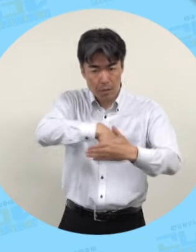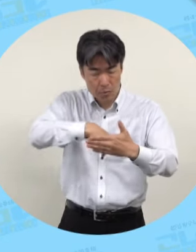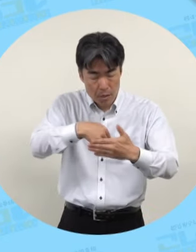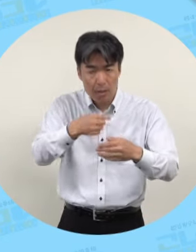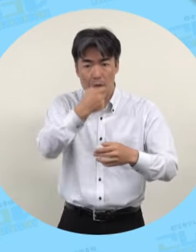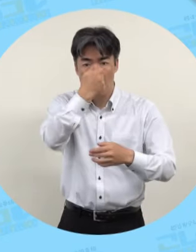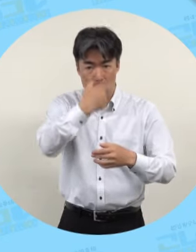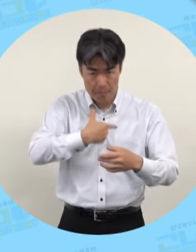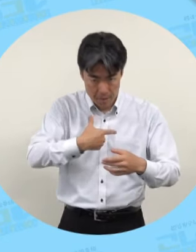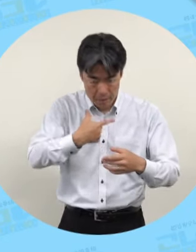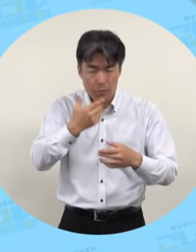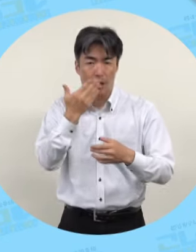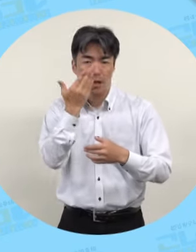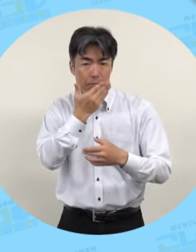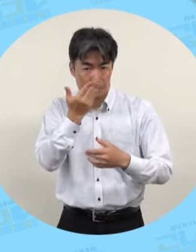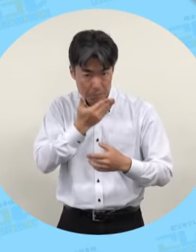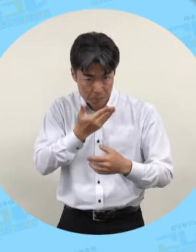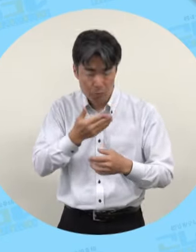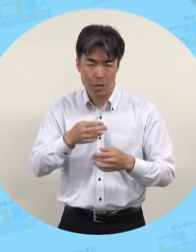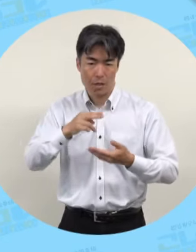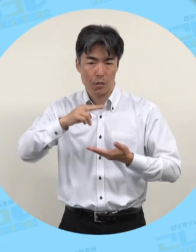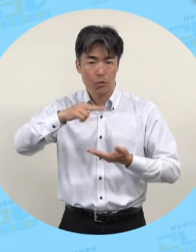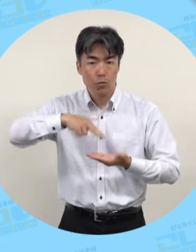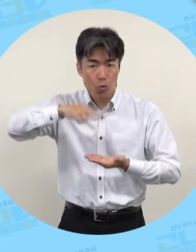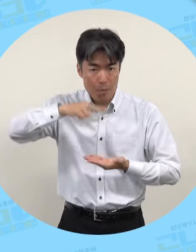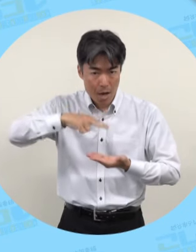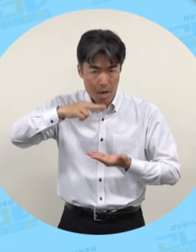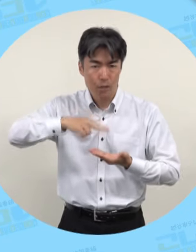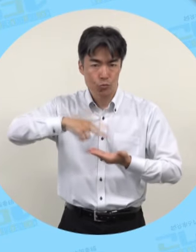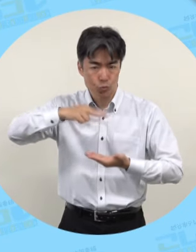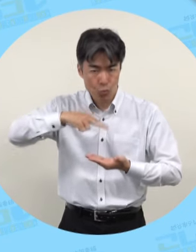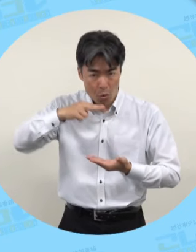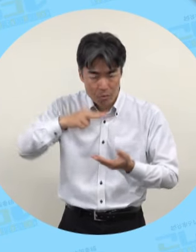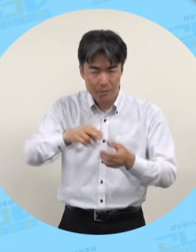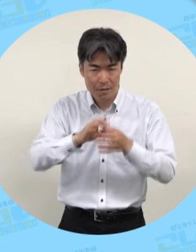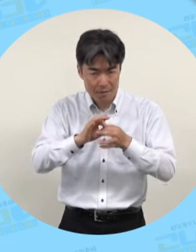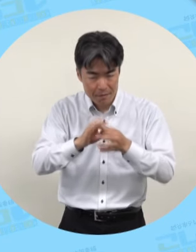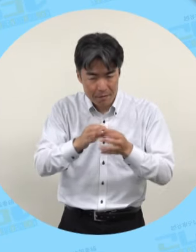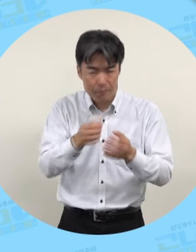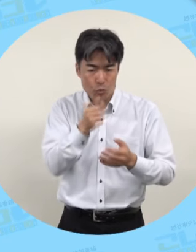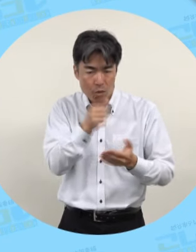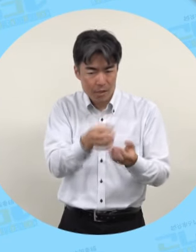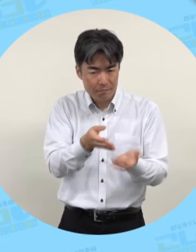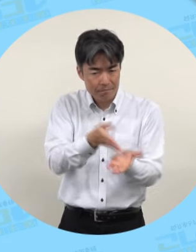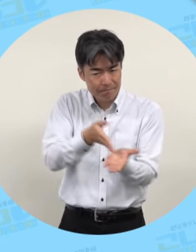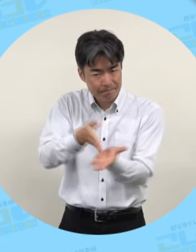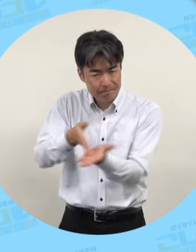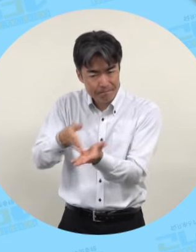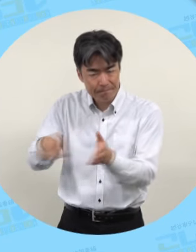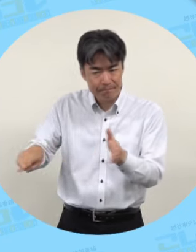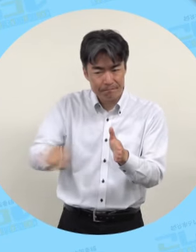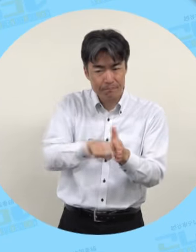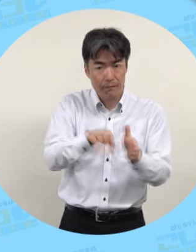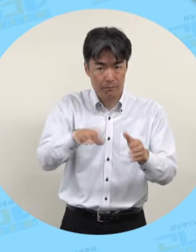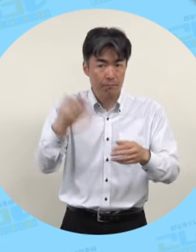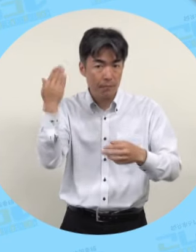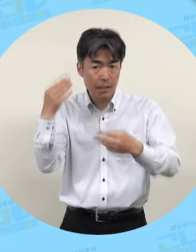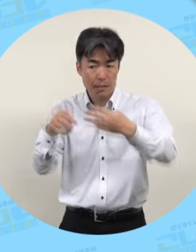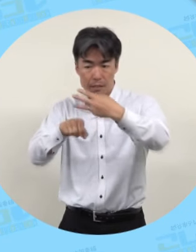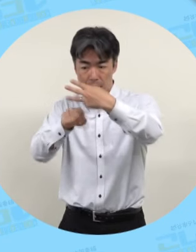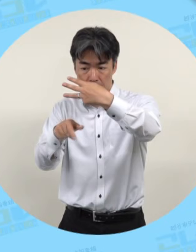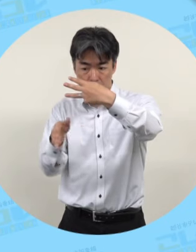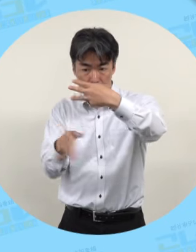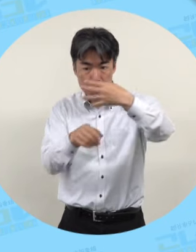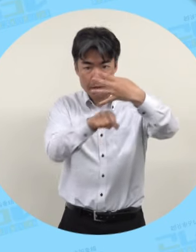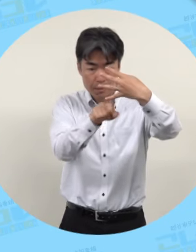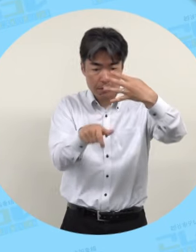やスイーツ編、そば、うどん編などの紹介を行ってきました。今年の3月から4月に行